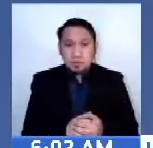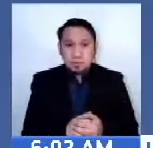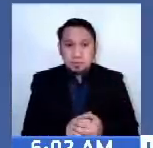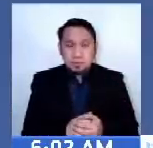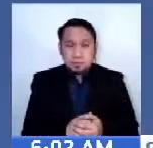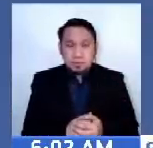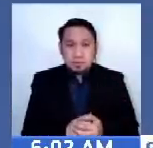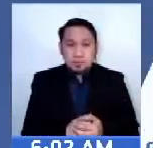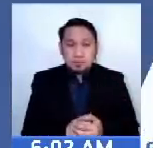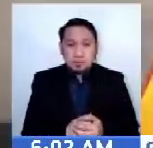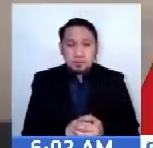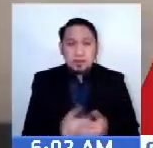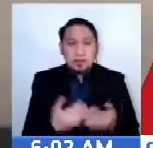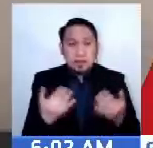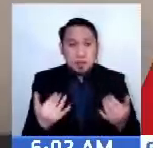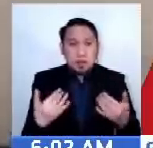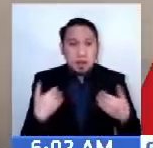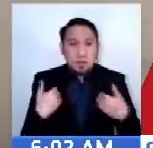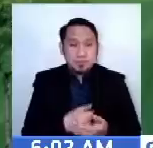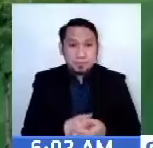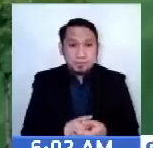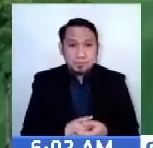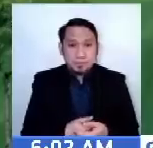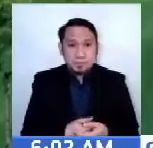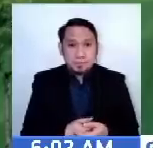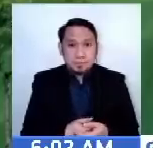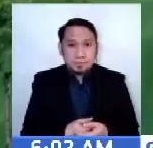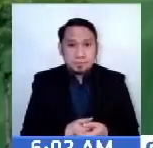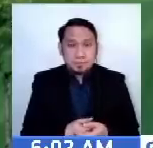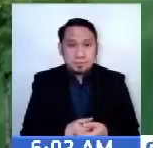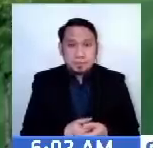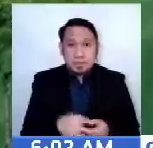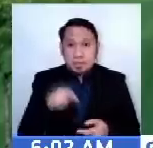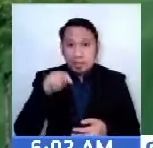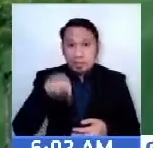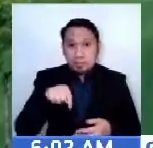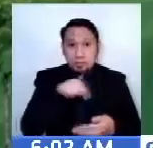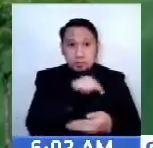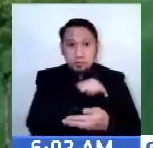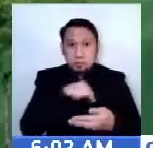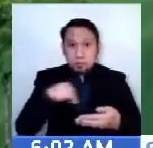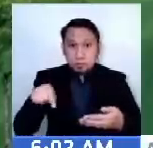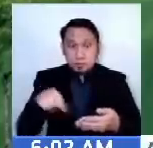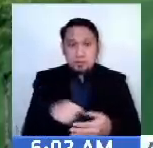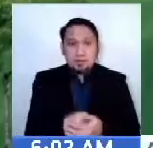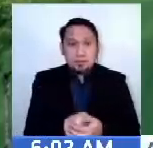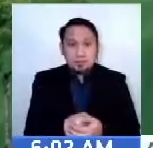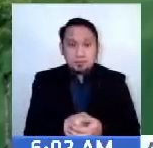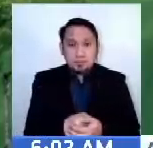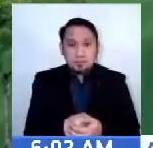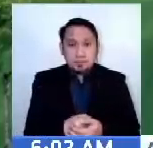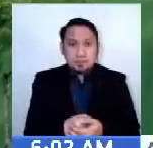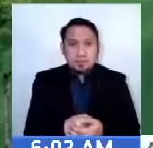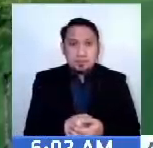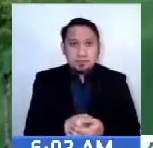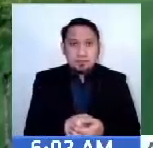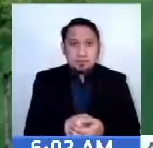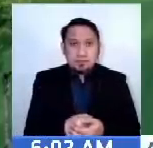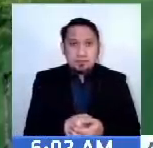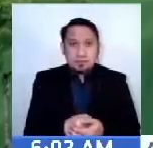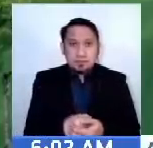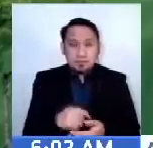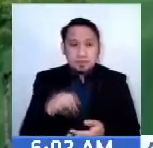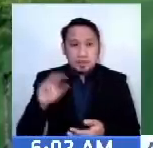Center, sapat ang ating supply ng COVID-19 vaccine. Ngayong linggo raw, isusumite ng National Intelligence Coordination Agency o